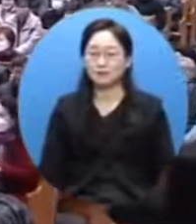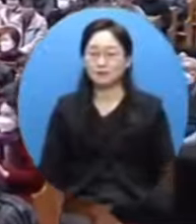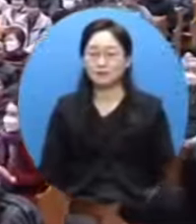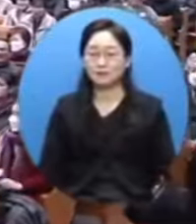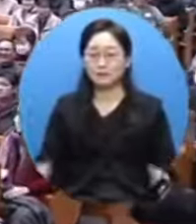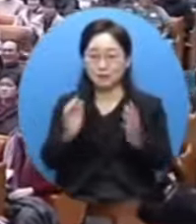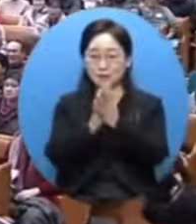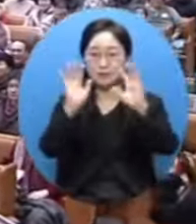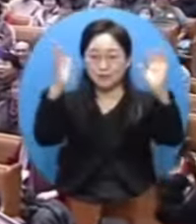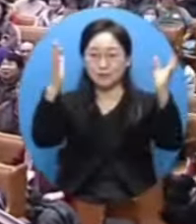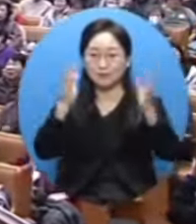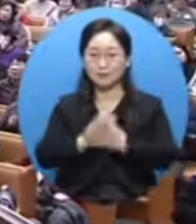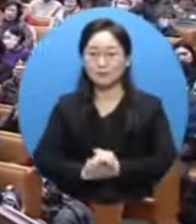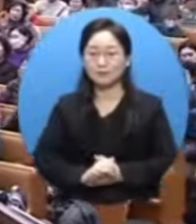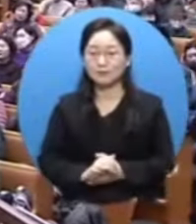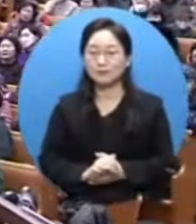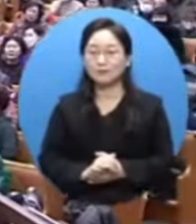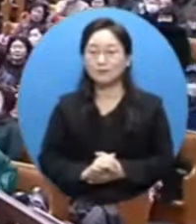할렐루야.